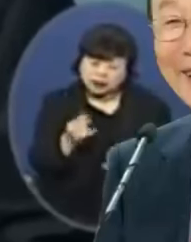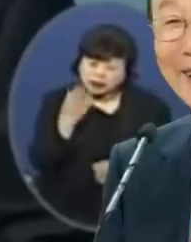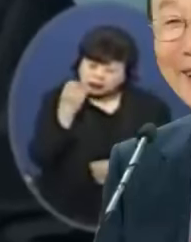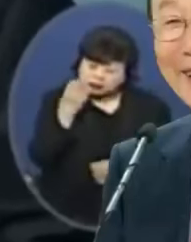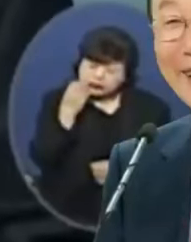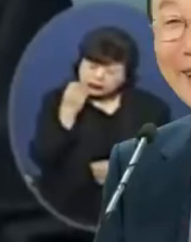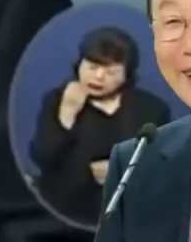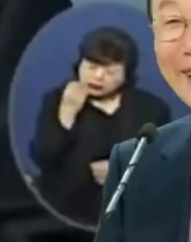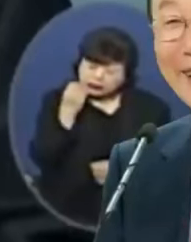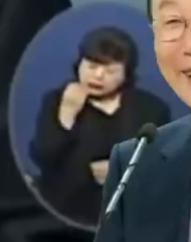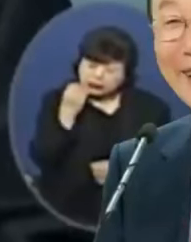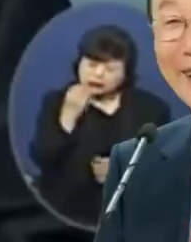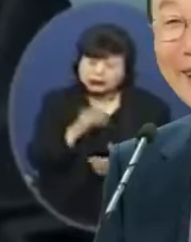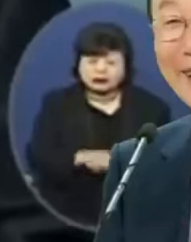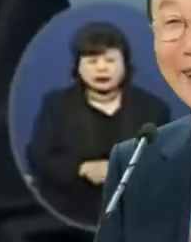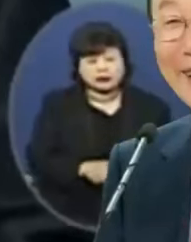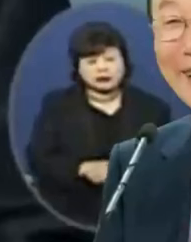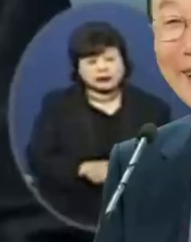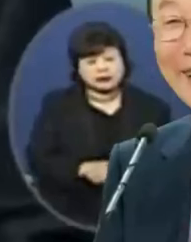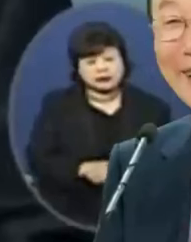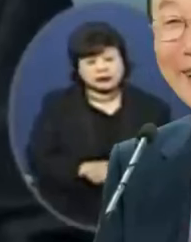이상하게 희한하게